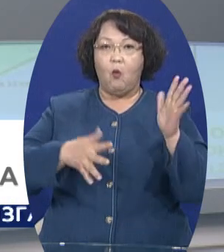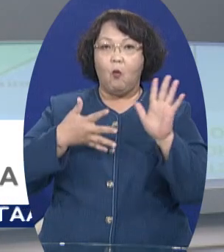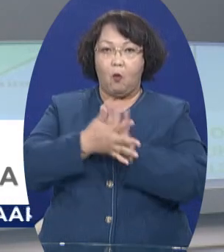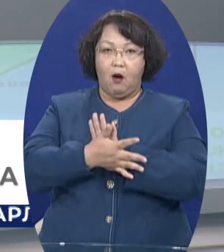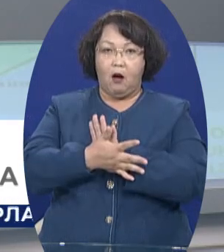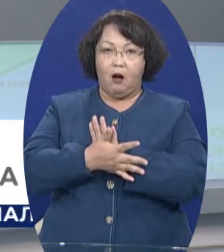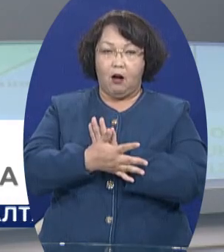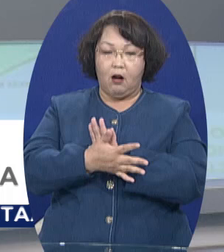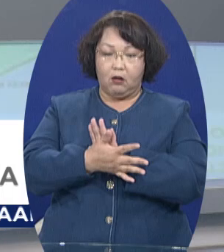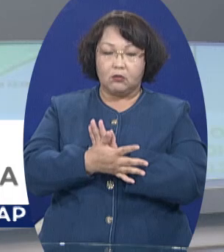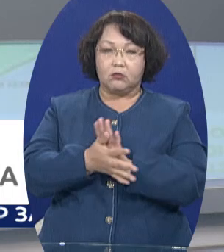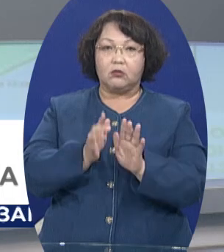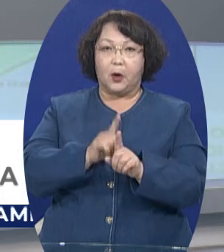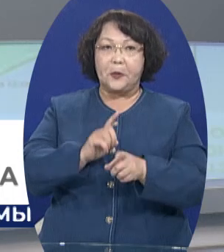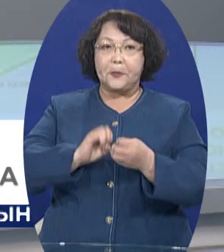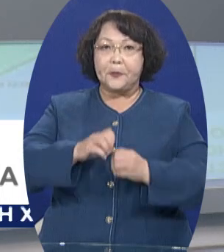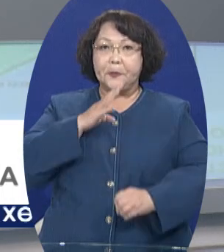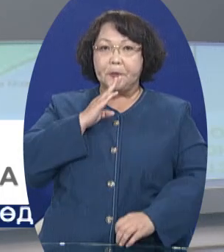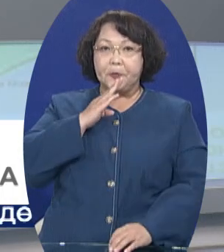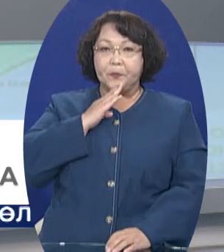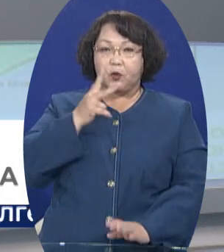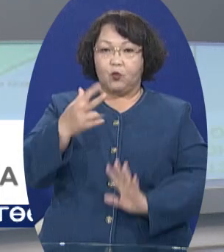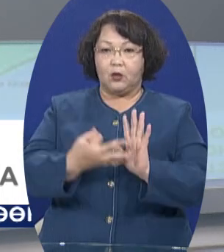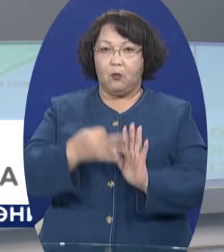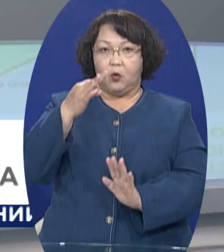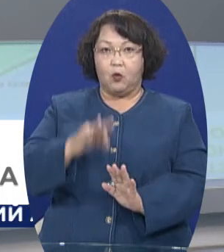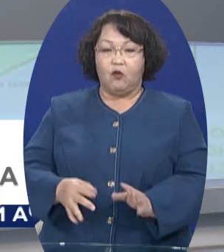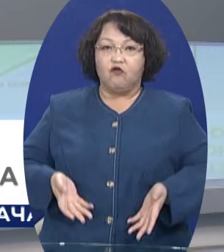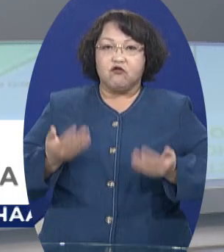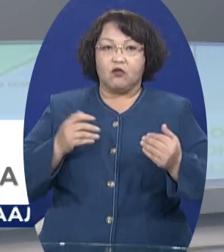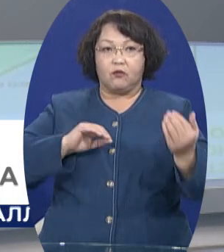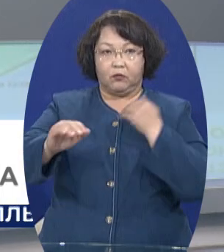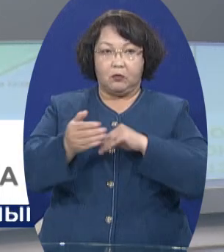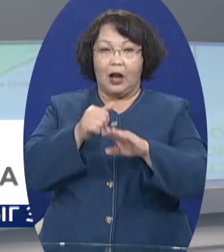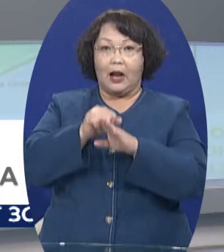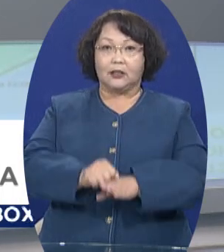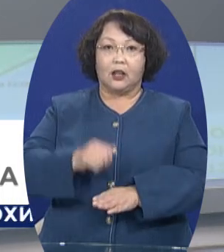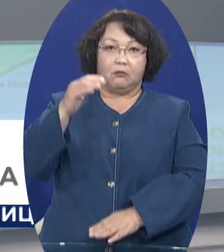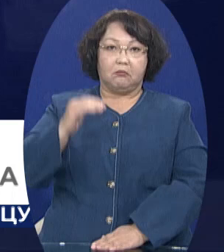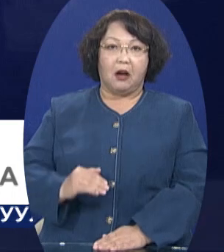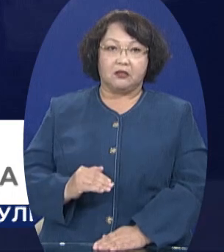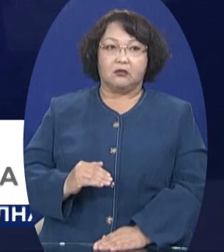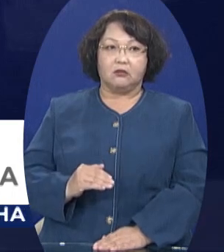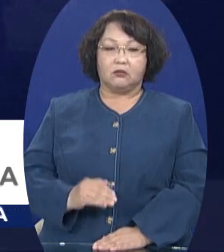тоо 38% буурч ачаалал багасна гэсэн тооцооллыг гаргаснаа танилцууллаа.